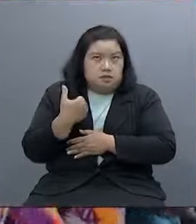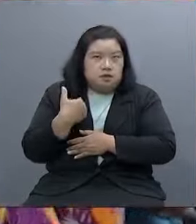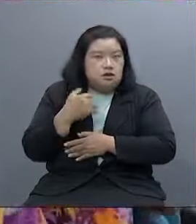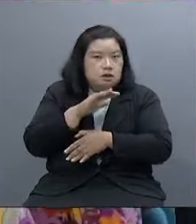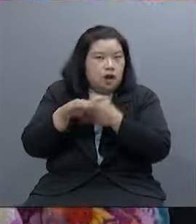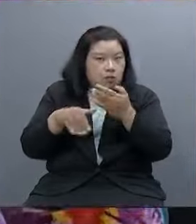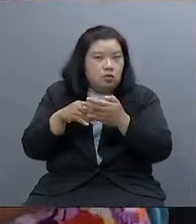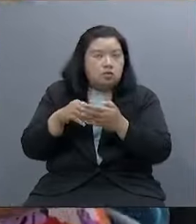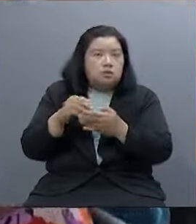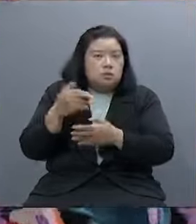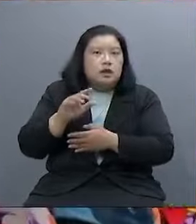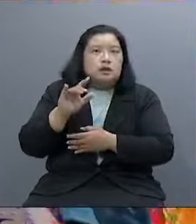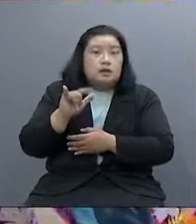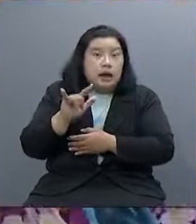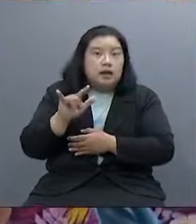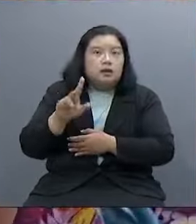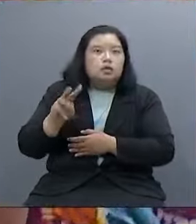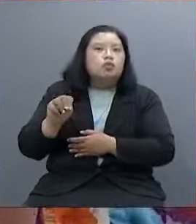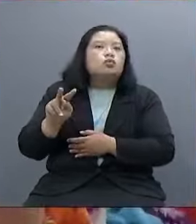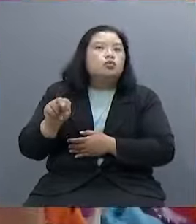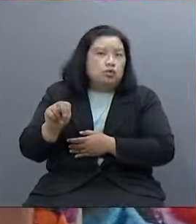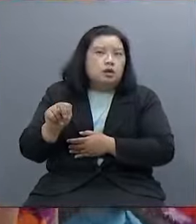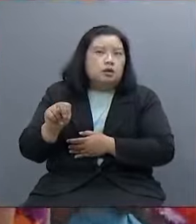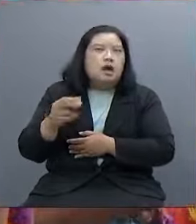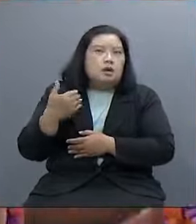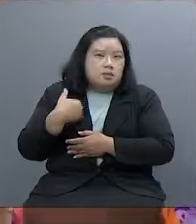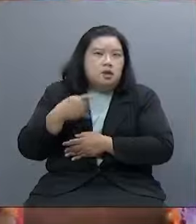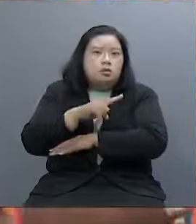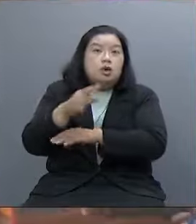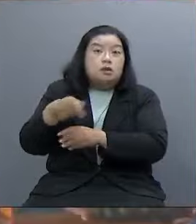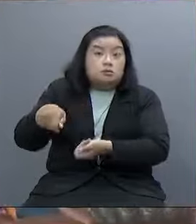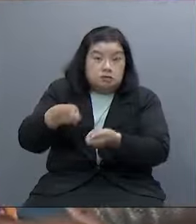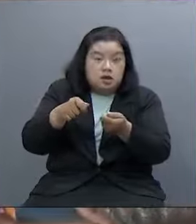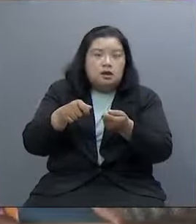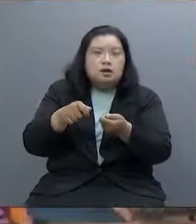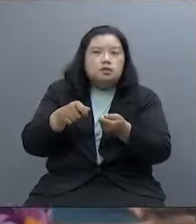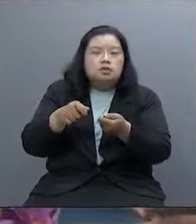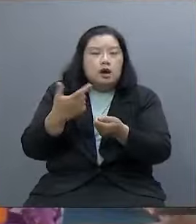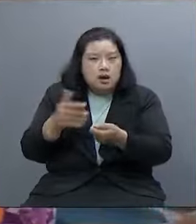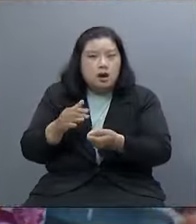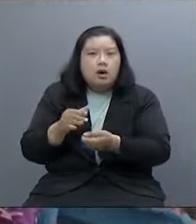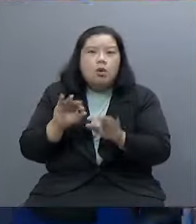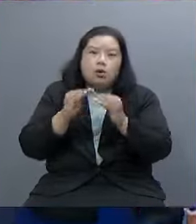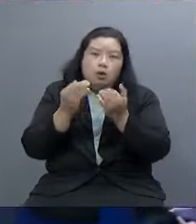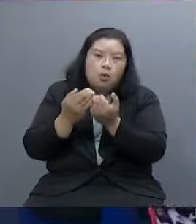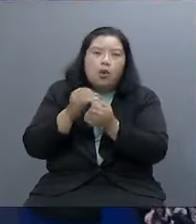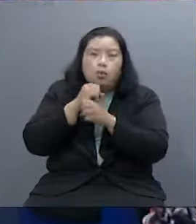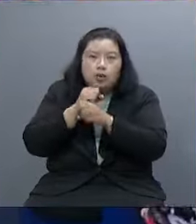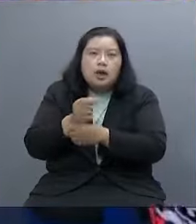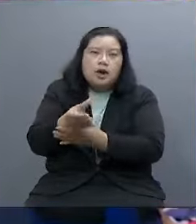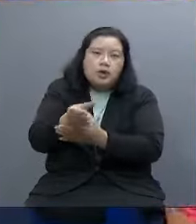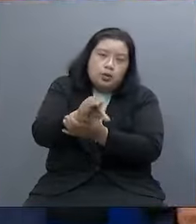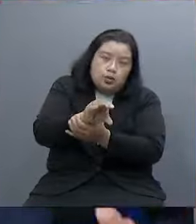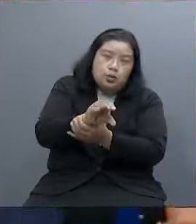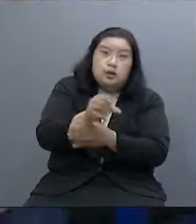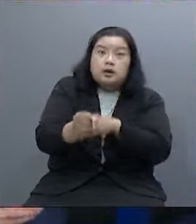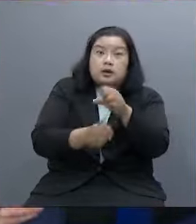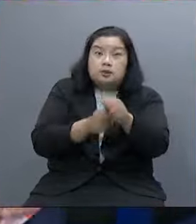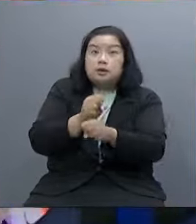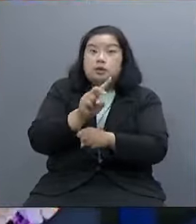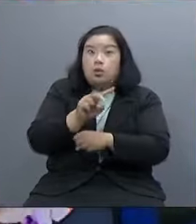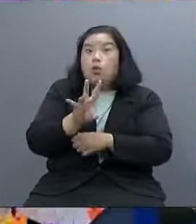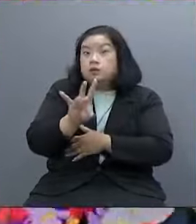ใหญ่ร่วมสืบสานวัฒนธรรมงานบุญวันสงกรานต์วันผู้สูงอายุวันครอบครัวประจำปี2567ระหว่า